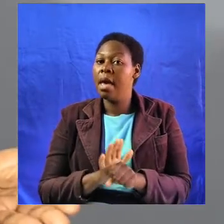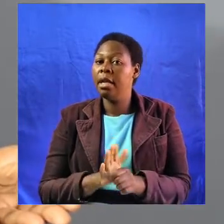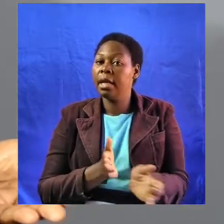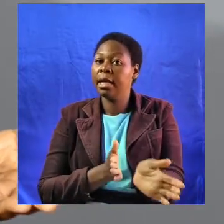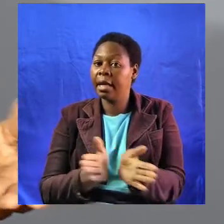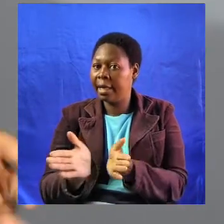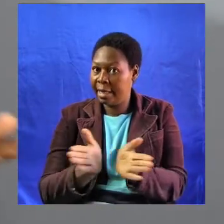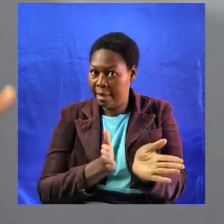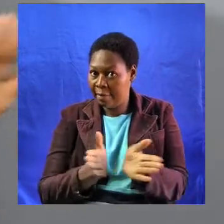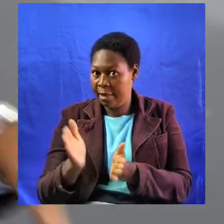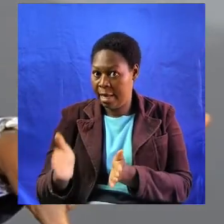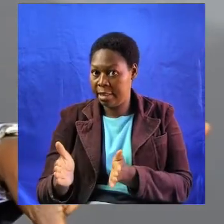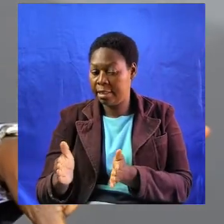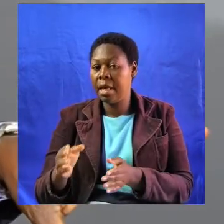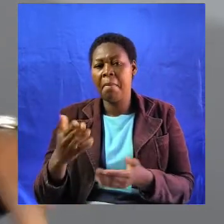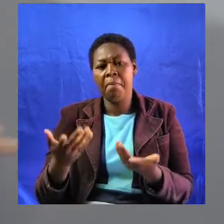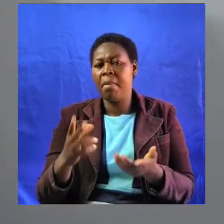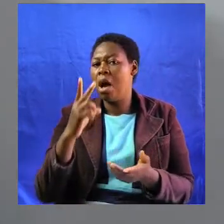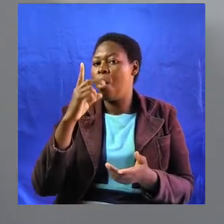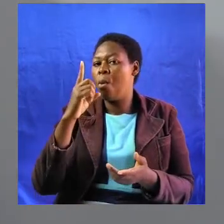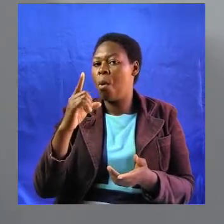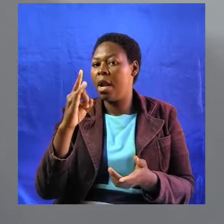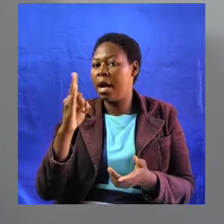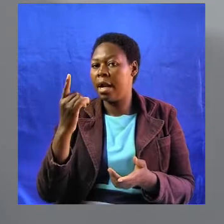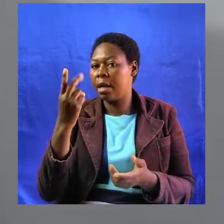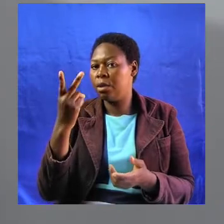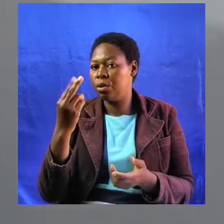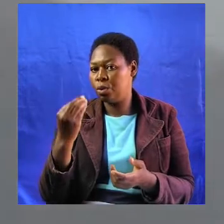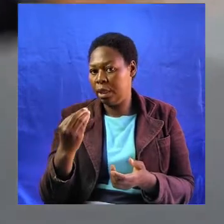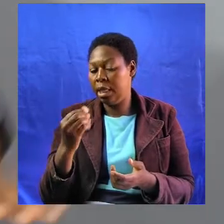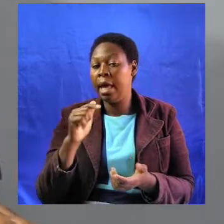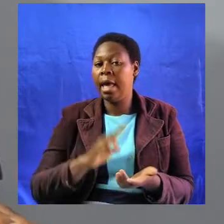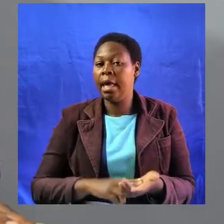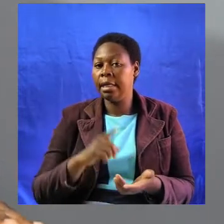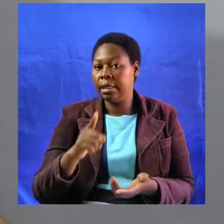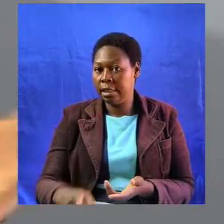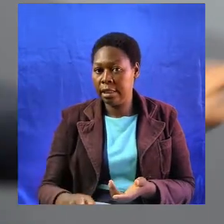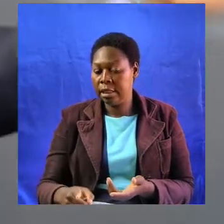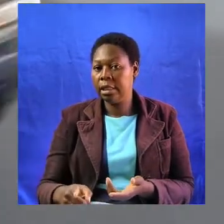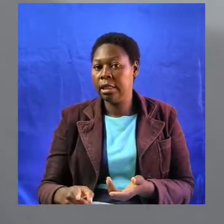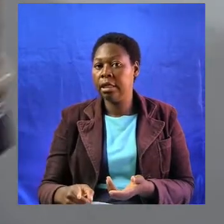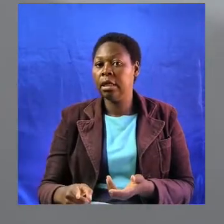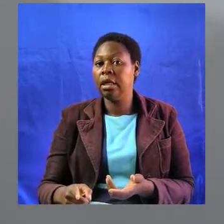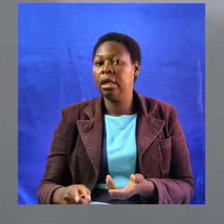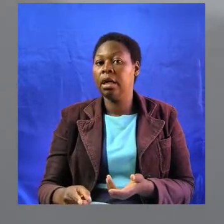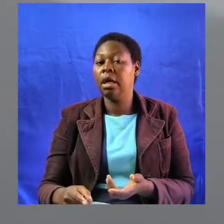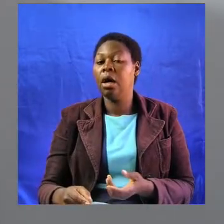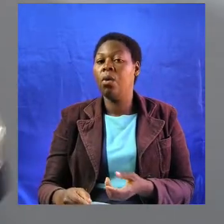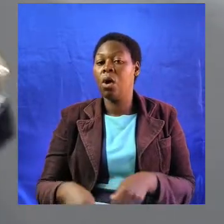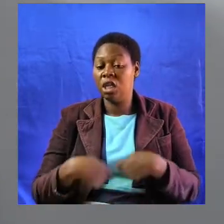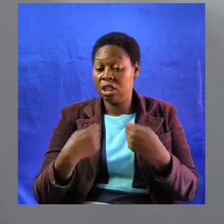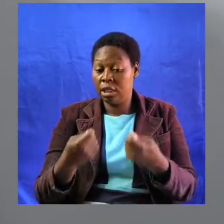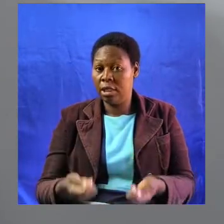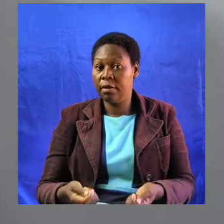vakaappoint about 120. Right. Vanoona because ndoyenge akutonga pasi rese. Vanenge vachuya nema reports.